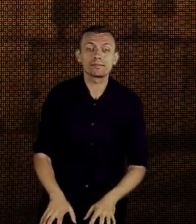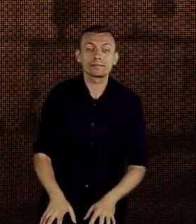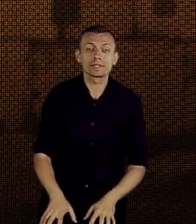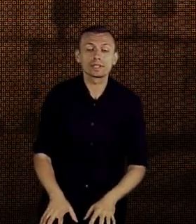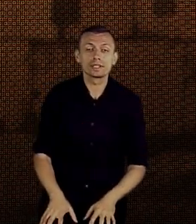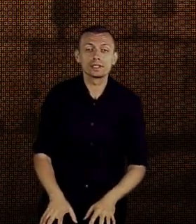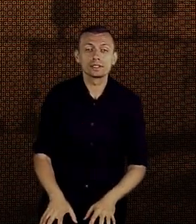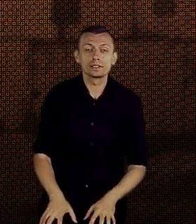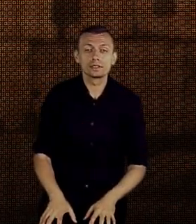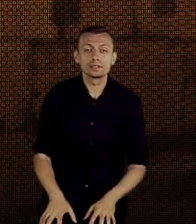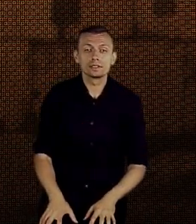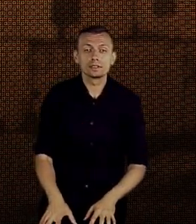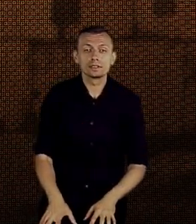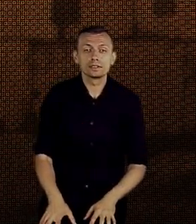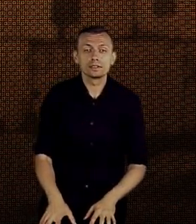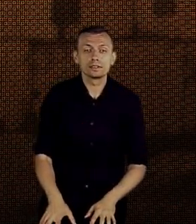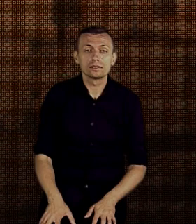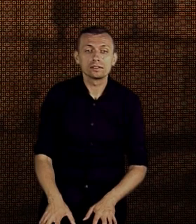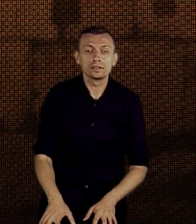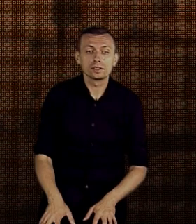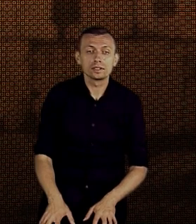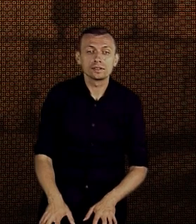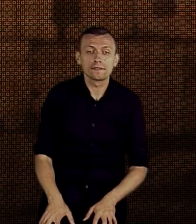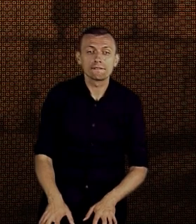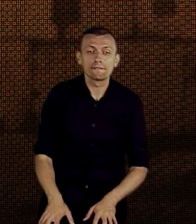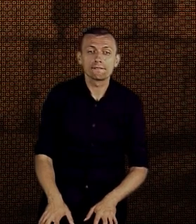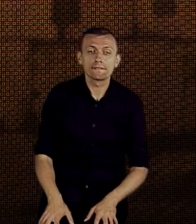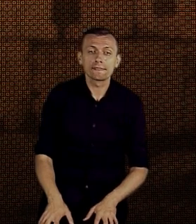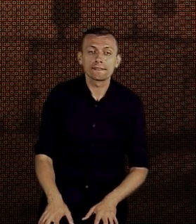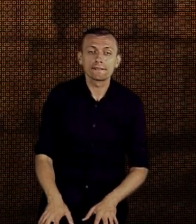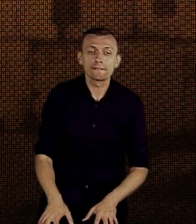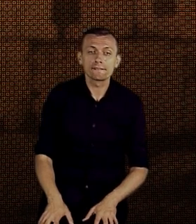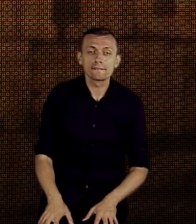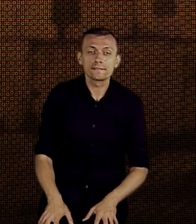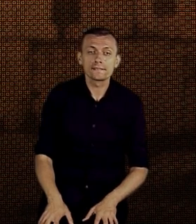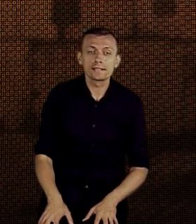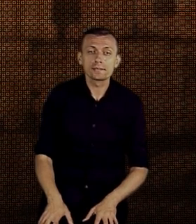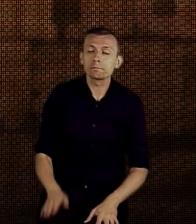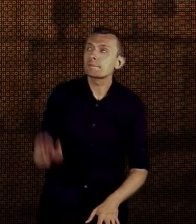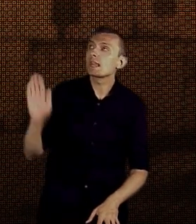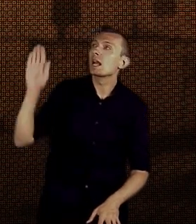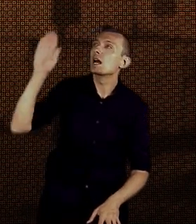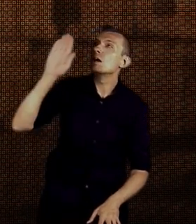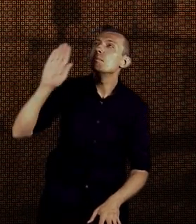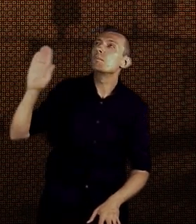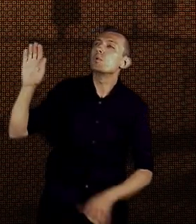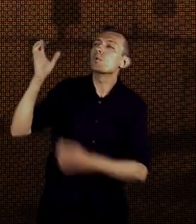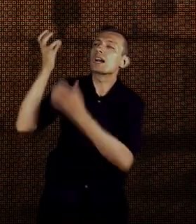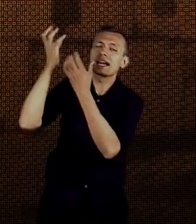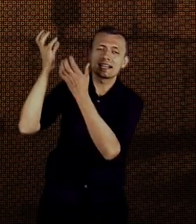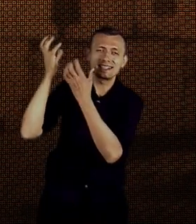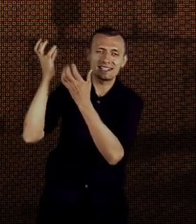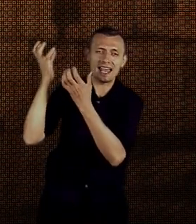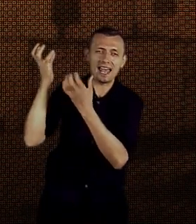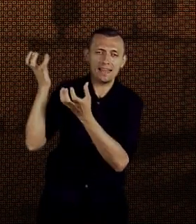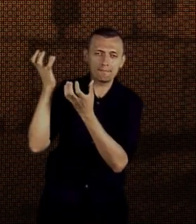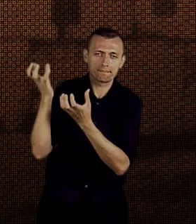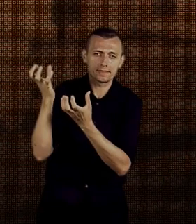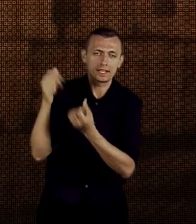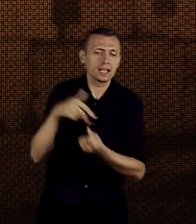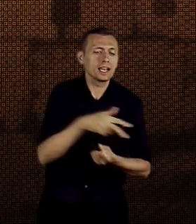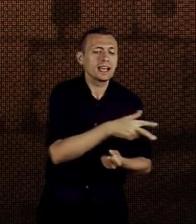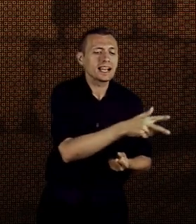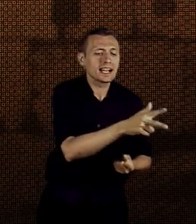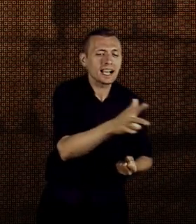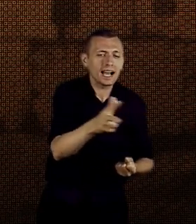nas chce doprowadzić do takiego miejsca naszej wiary, byśmy mogli mieć jej